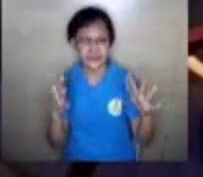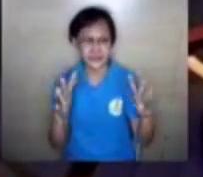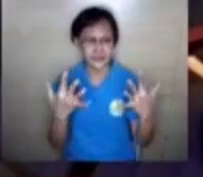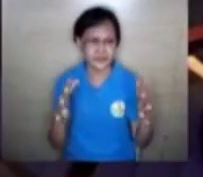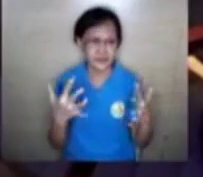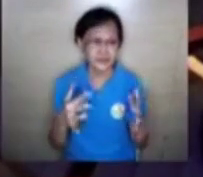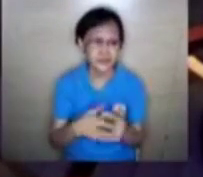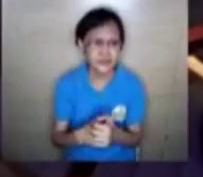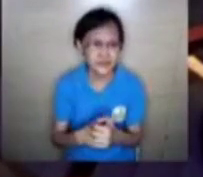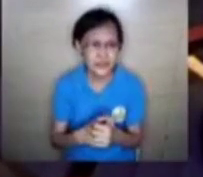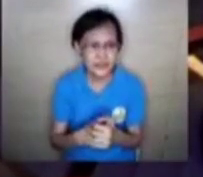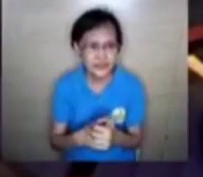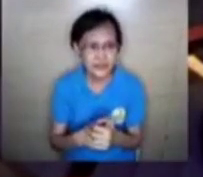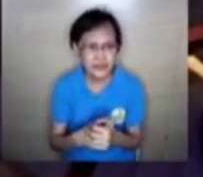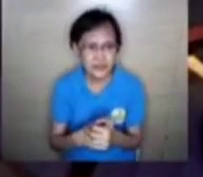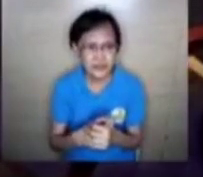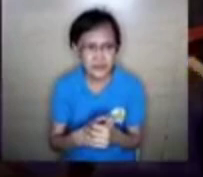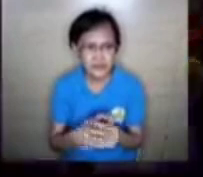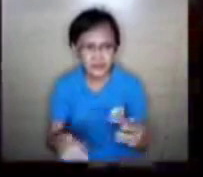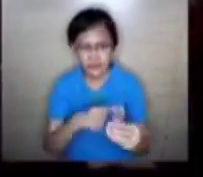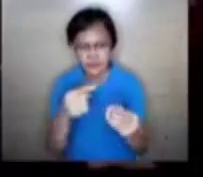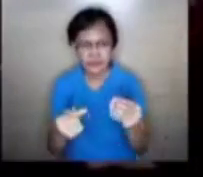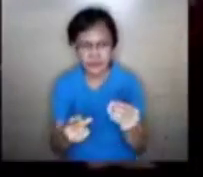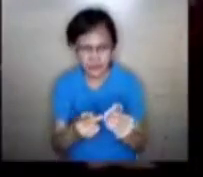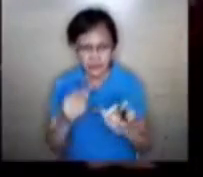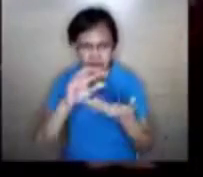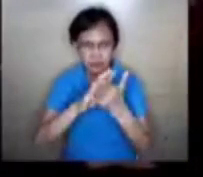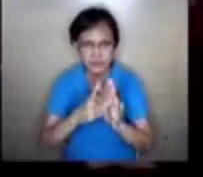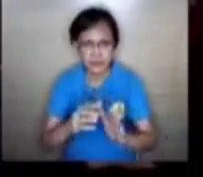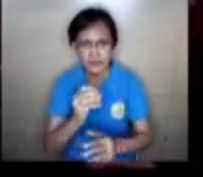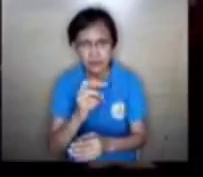Ngayon punta naman tayo sa social services.